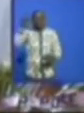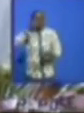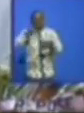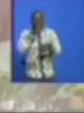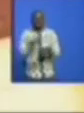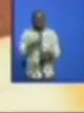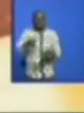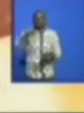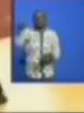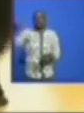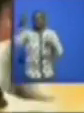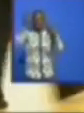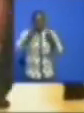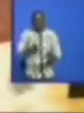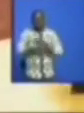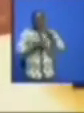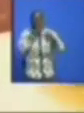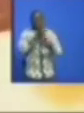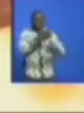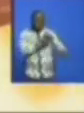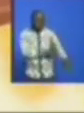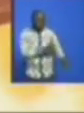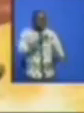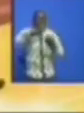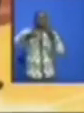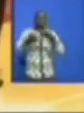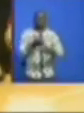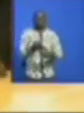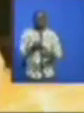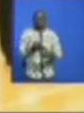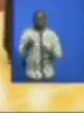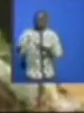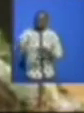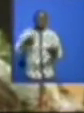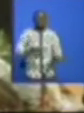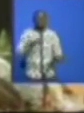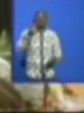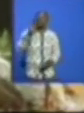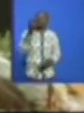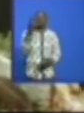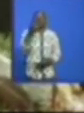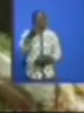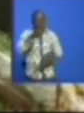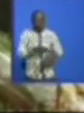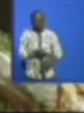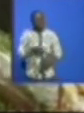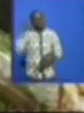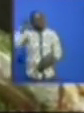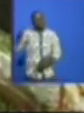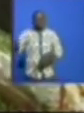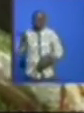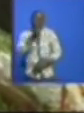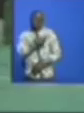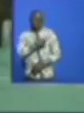d'autres délégations de nations voisines et amies. Deuil national de 72 heures, élévation à titre posthume à la dignité de Grand